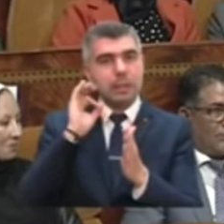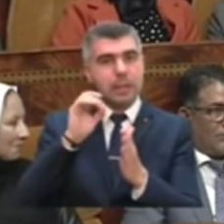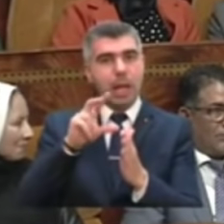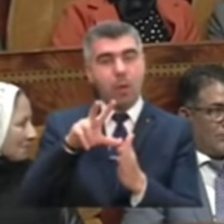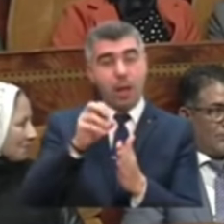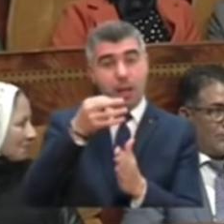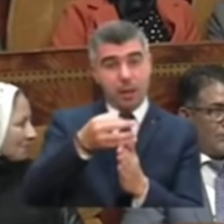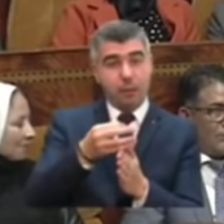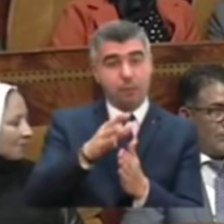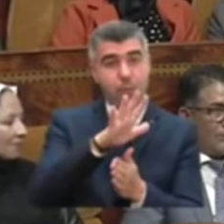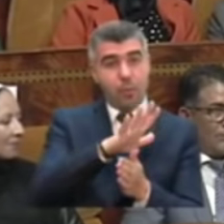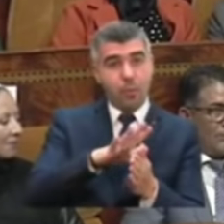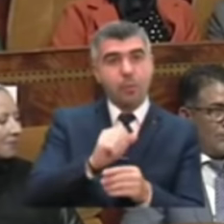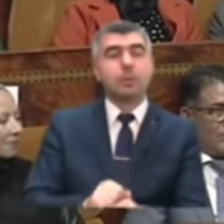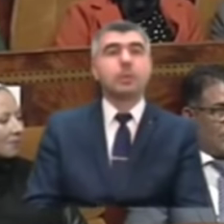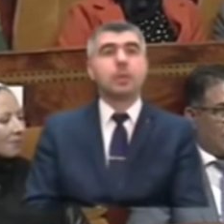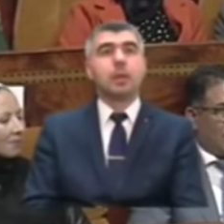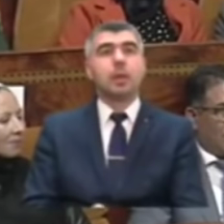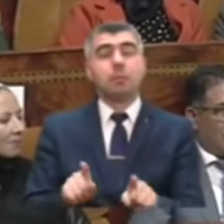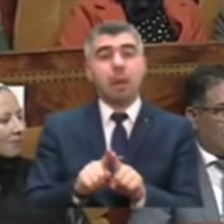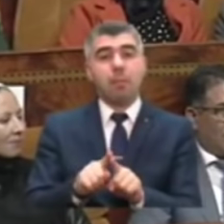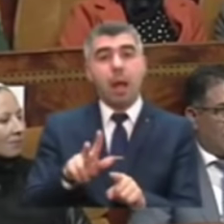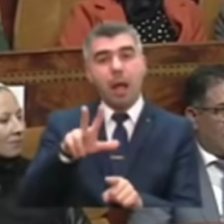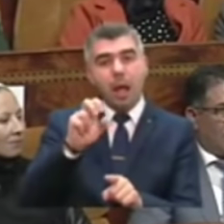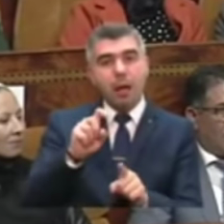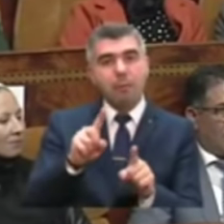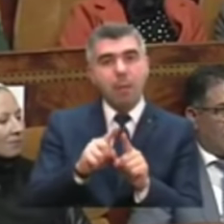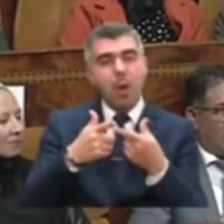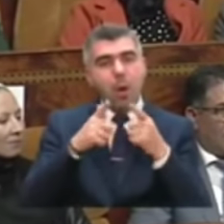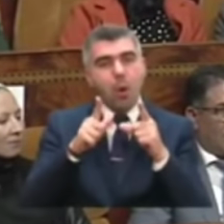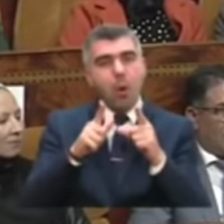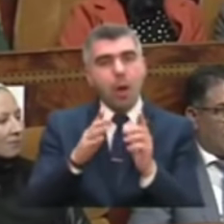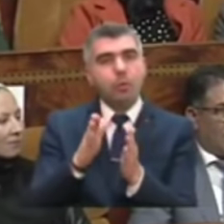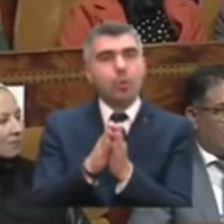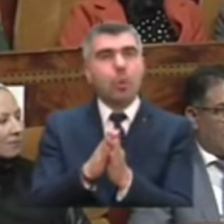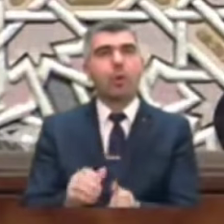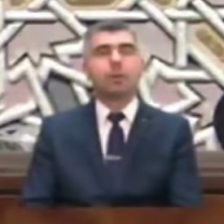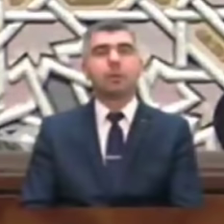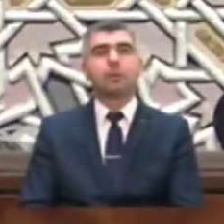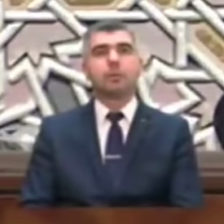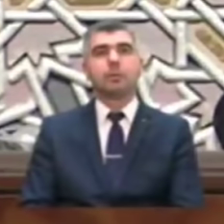أيضا يبين لنا أنه كيعرف اللغة الرسمية ديال بلاده. وشكرا.